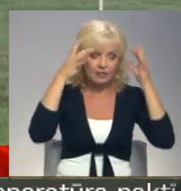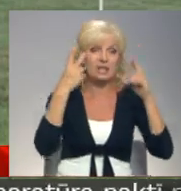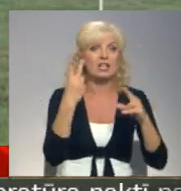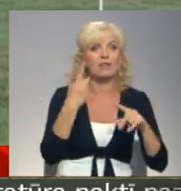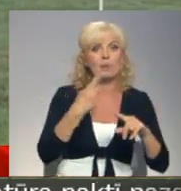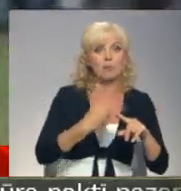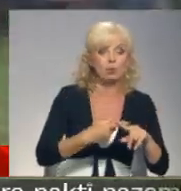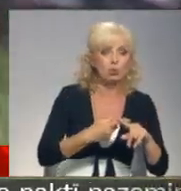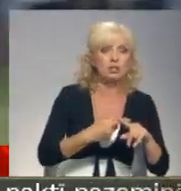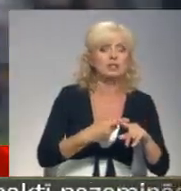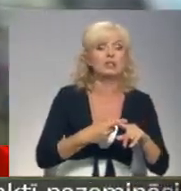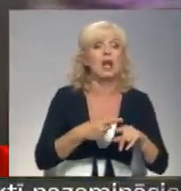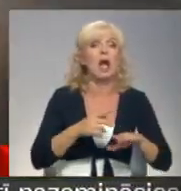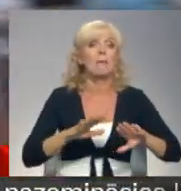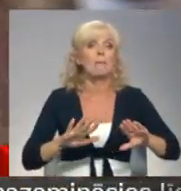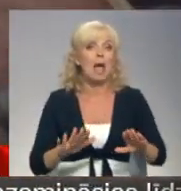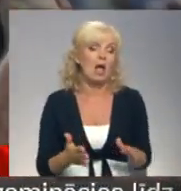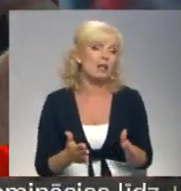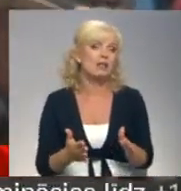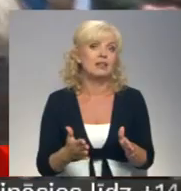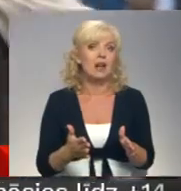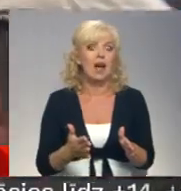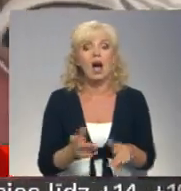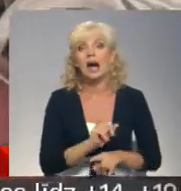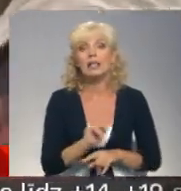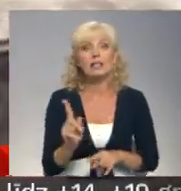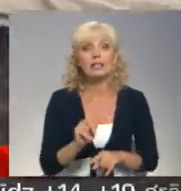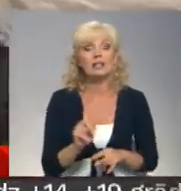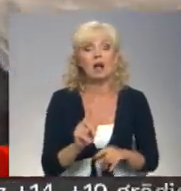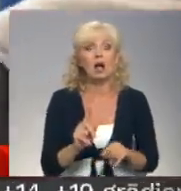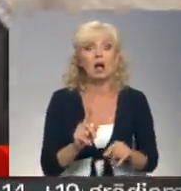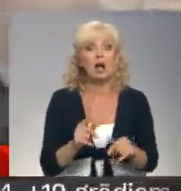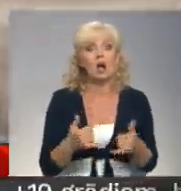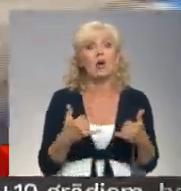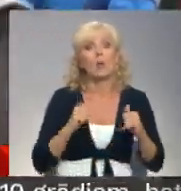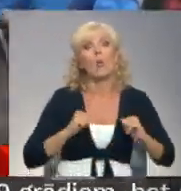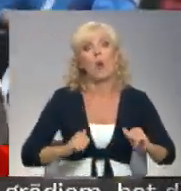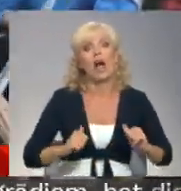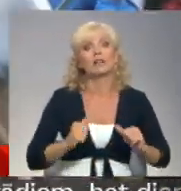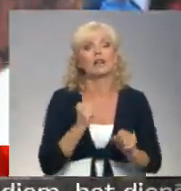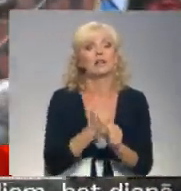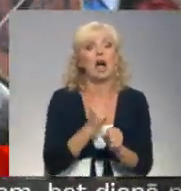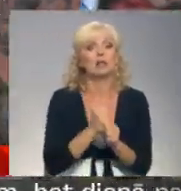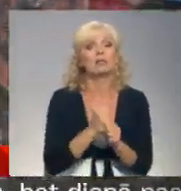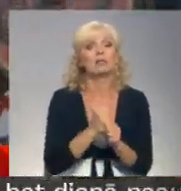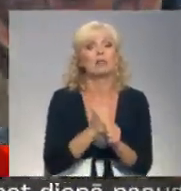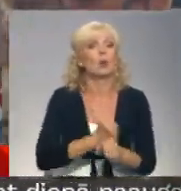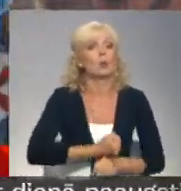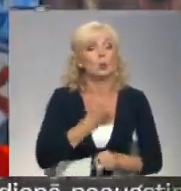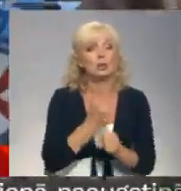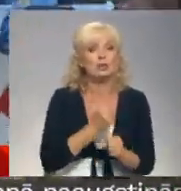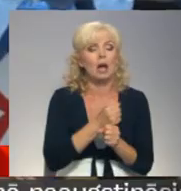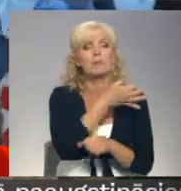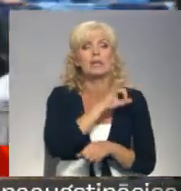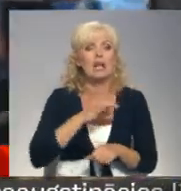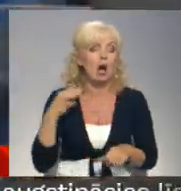tie. Jā, bet ir arī gūda tarps, kas ir rūtis, viss sporējais īrūčis